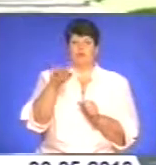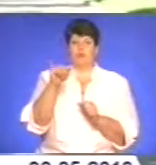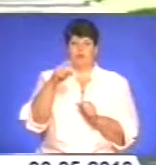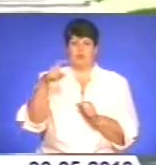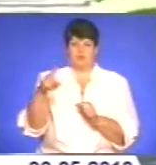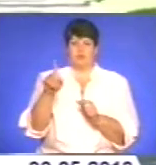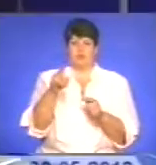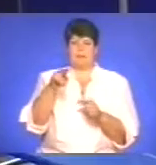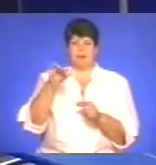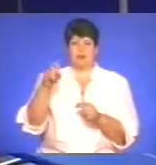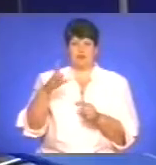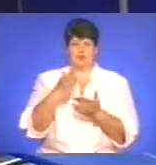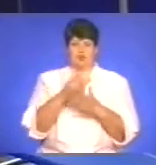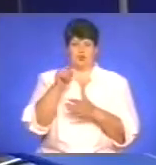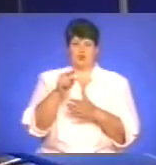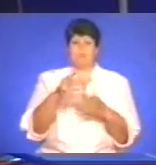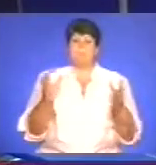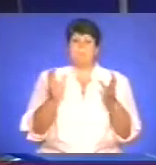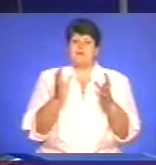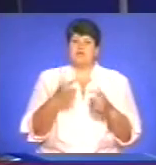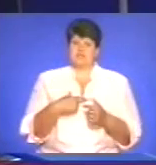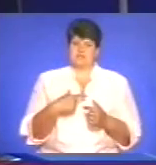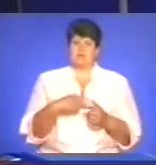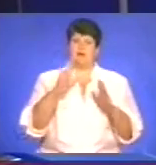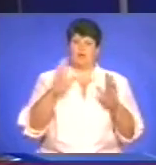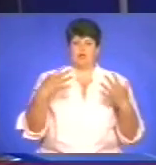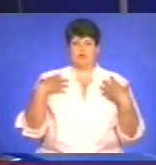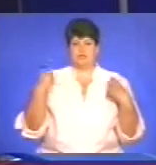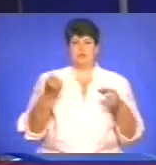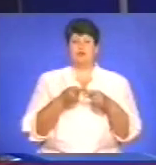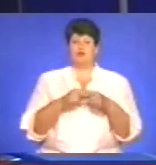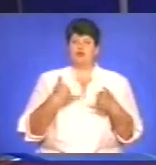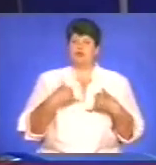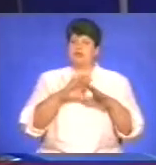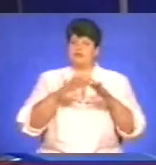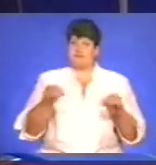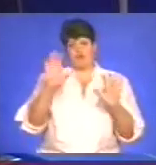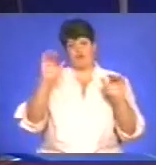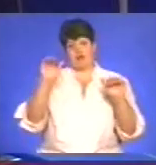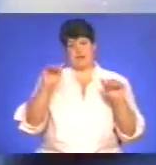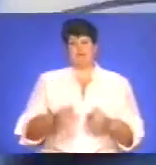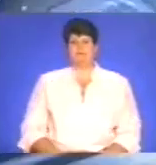в ньому. Бережіть себе і будьте здорові. На цьому у мене все. Бувайте!